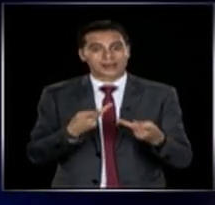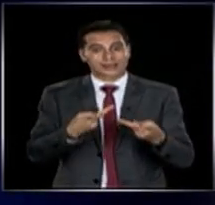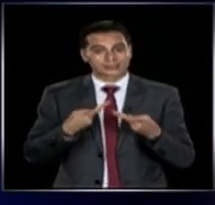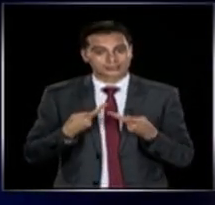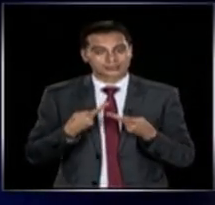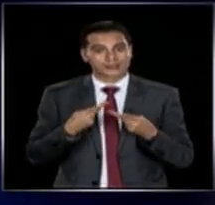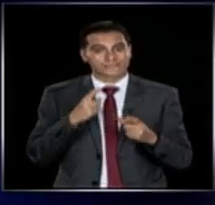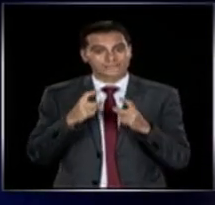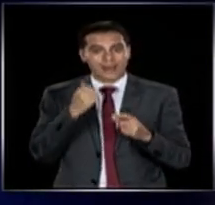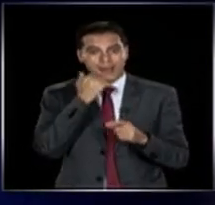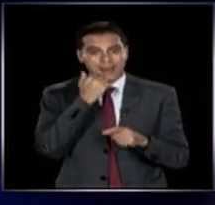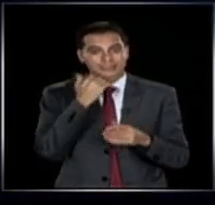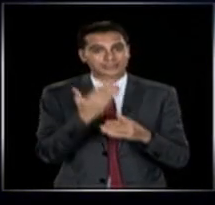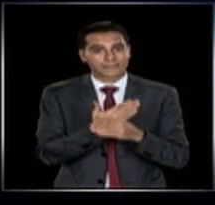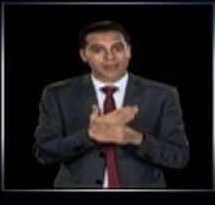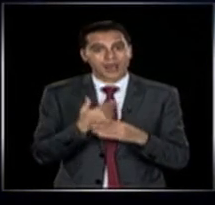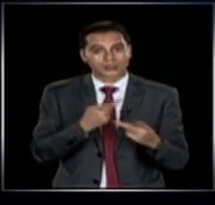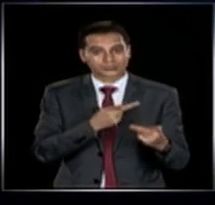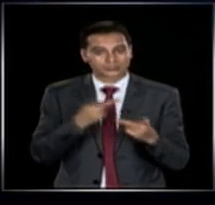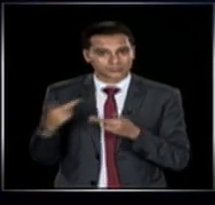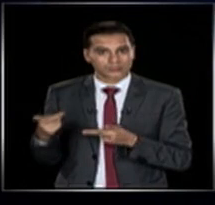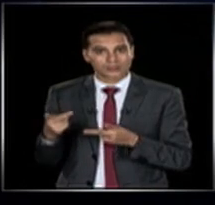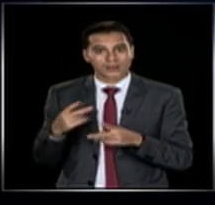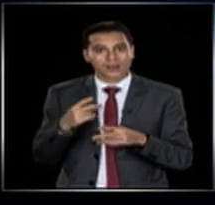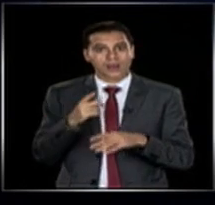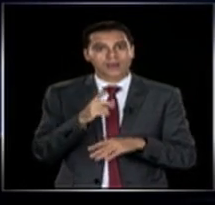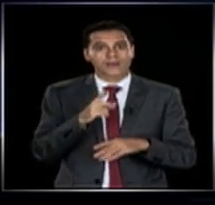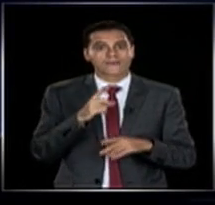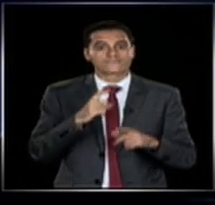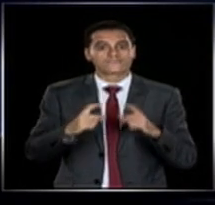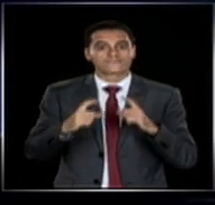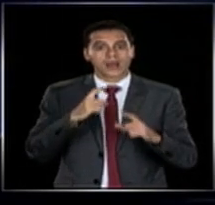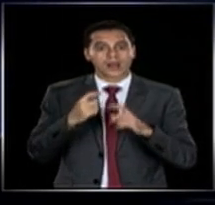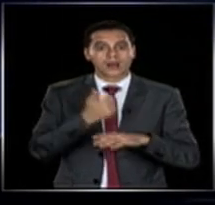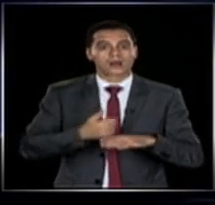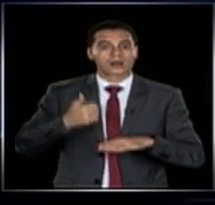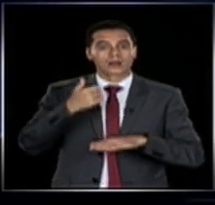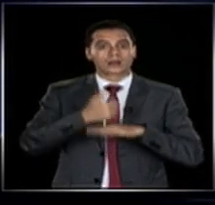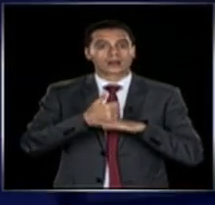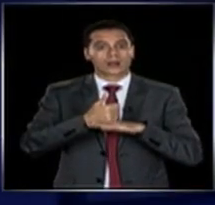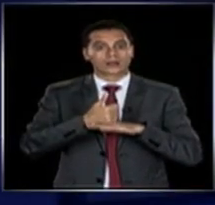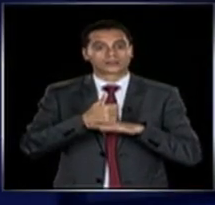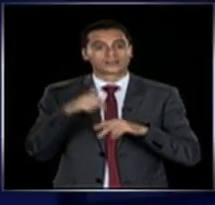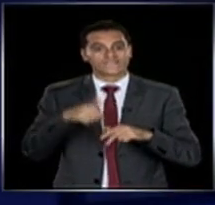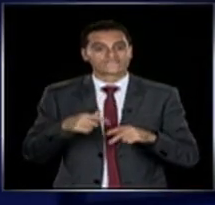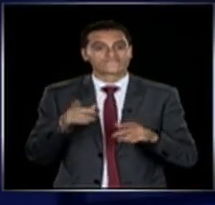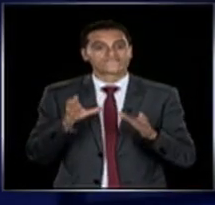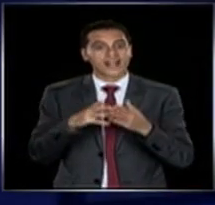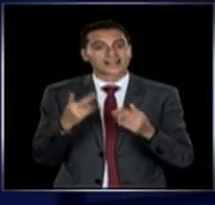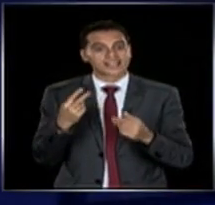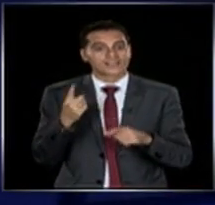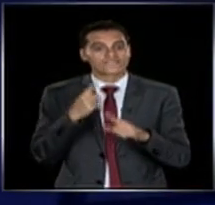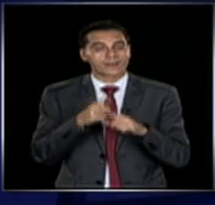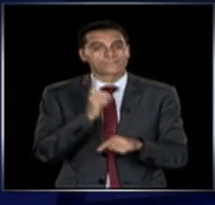البنك الأهلي عشان تبقى زيارة للمركز الرئيسي. احنا عندنا فرقتين وعندنا مدير فني لكل فريق